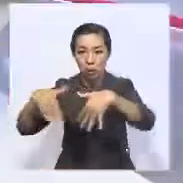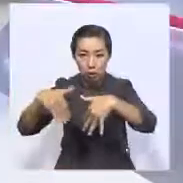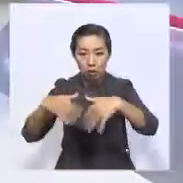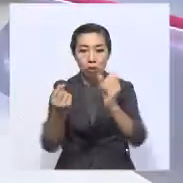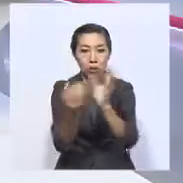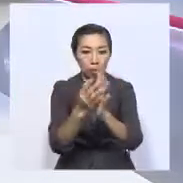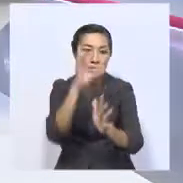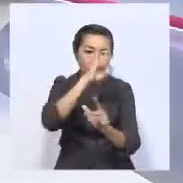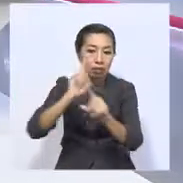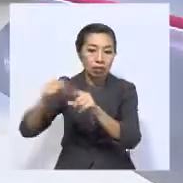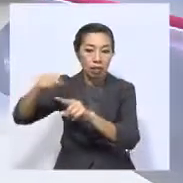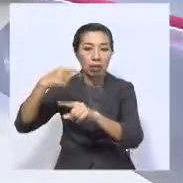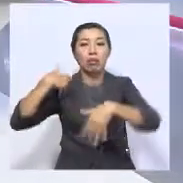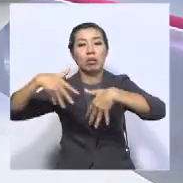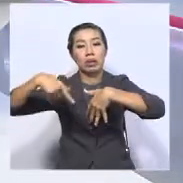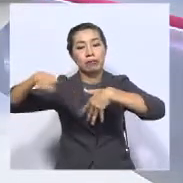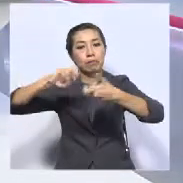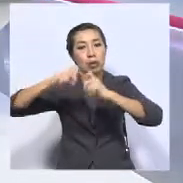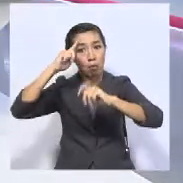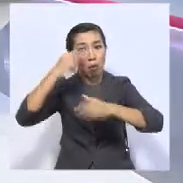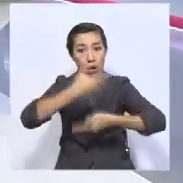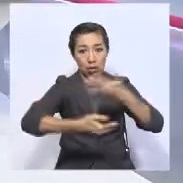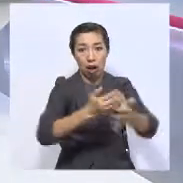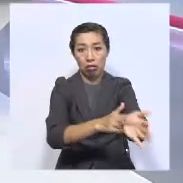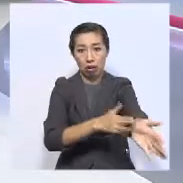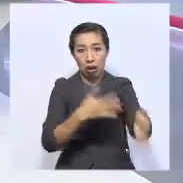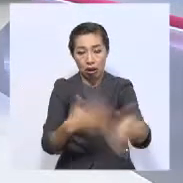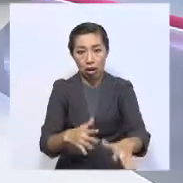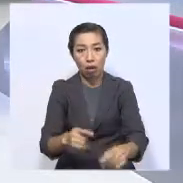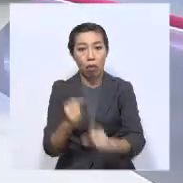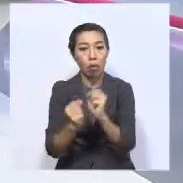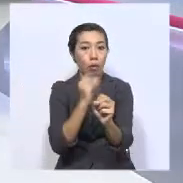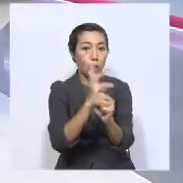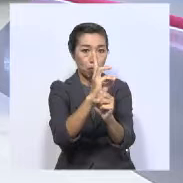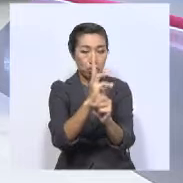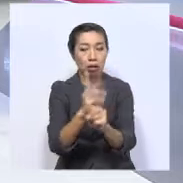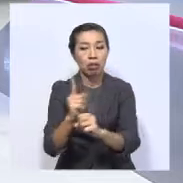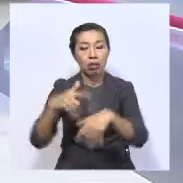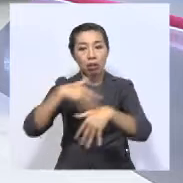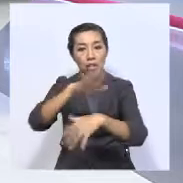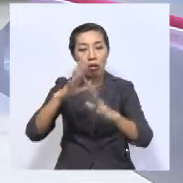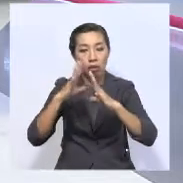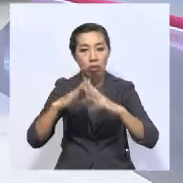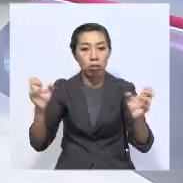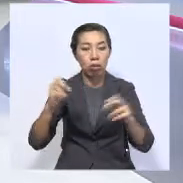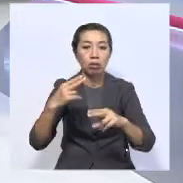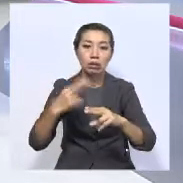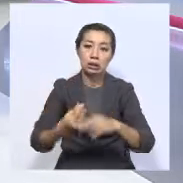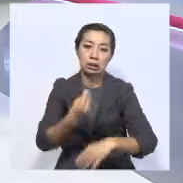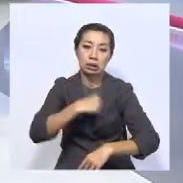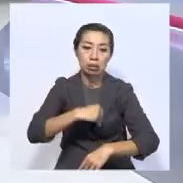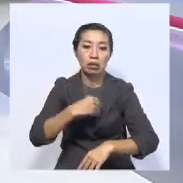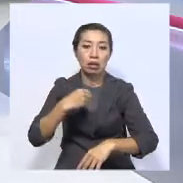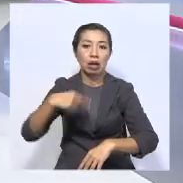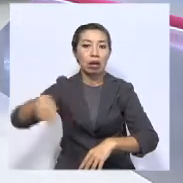บหนักน่าจะเป็นผู้บริโภคนะครับเพราะว่าเปิดจำหน่ายกันมาเนี่ยหลายปีทีเดียว 6ปีแล้วนะคะมูลค่าความเสียหายแล้วก็ผลกำไ